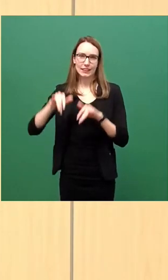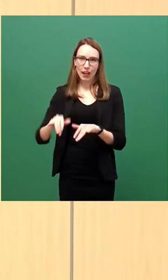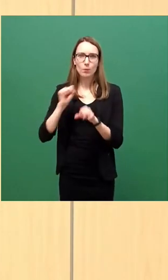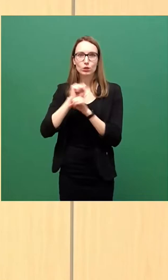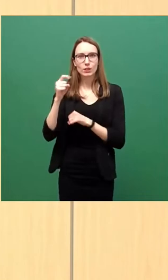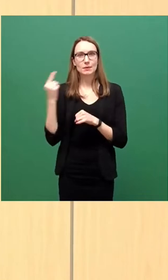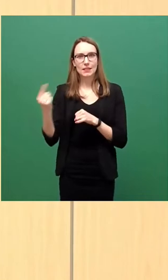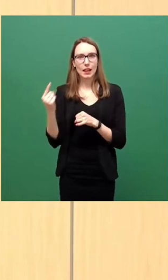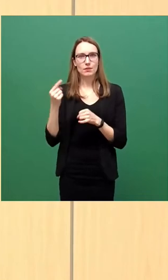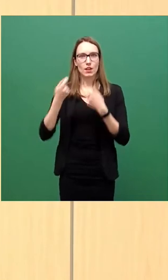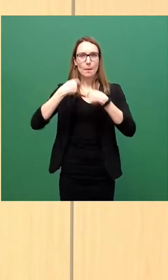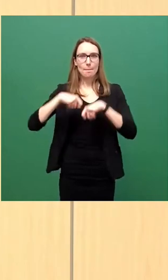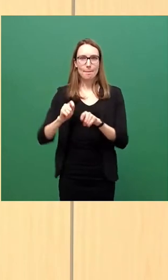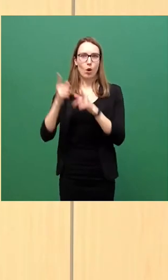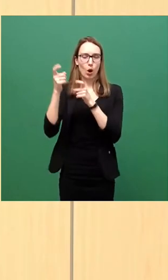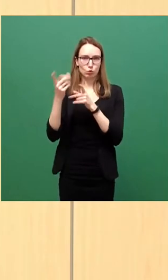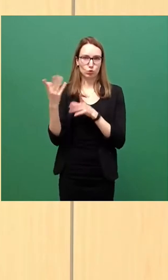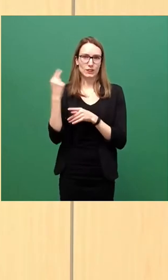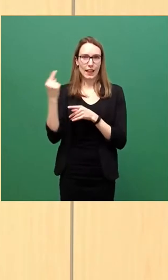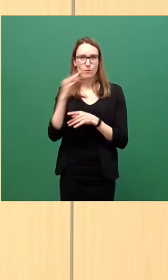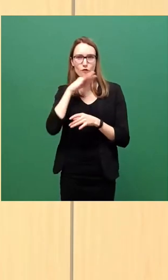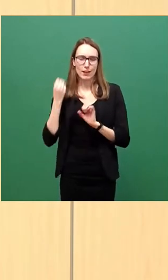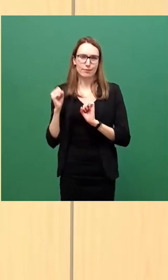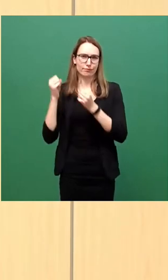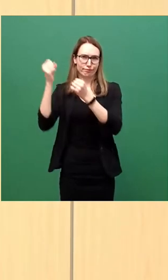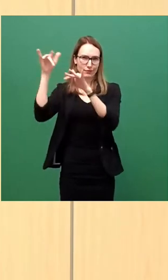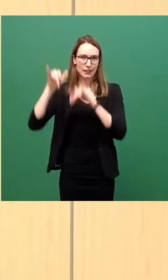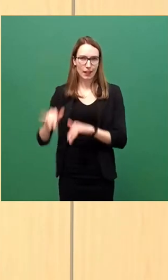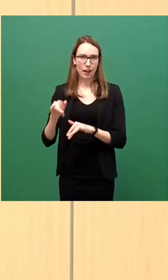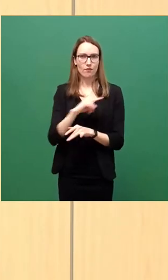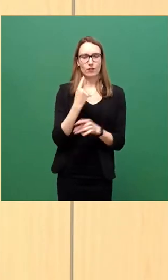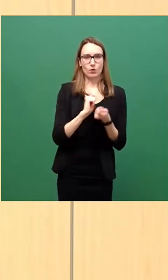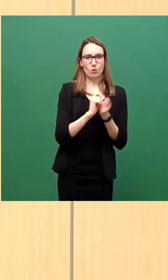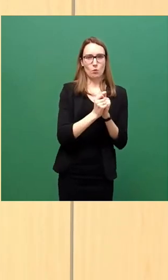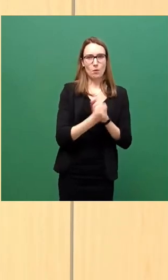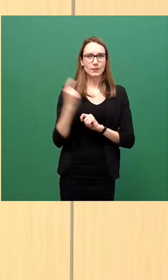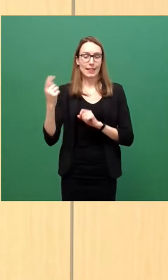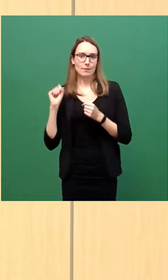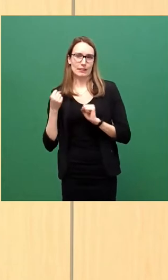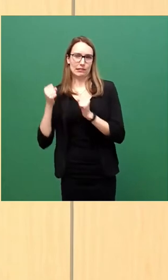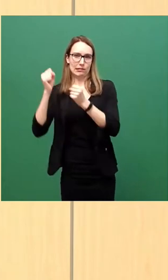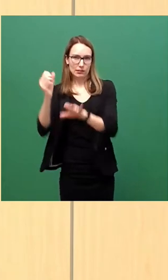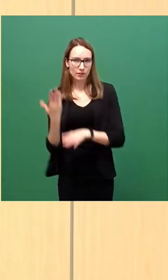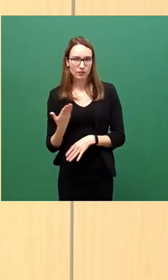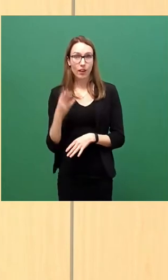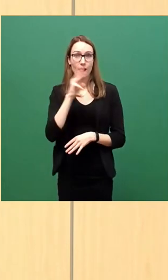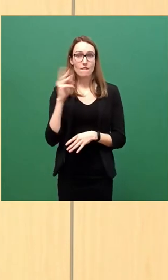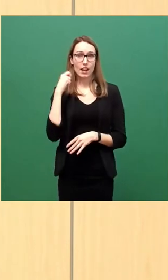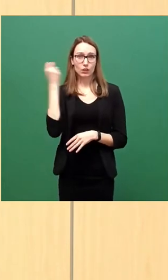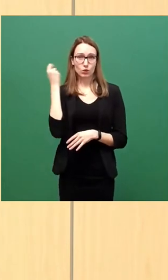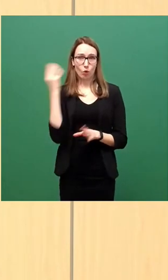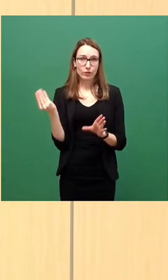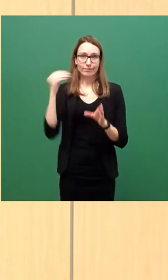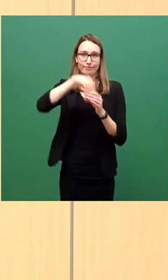sehr dafür eingesetzt hat, dass wir mit der Änderung, die wir vorgenommen haben, dass nämlich die Ortschaft Weixdorf mit in das Bediengebiet aufgenommen werden soll ab dem zweiten